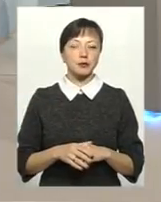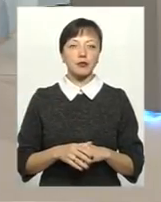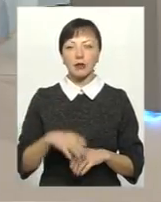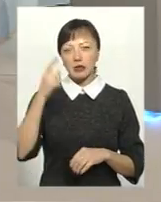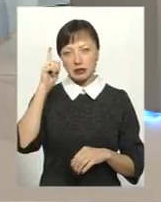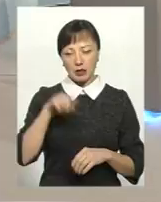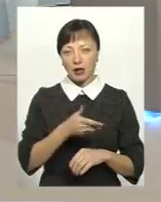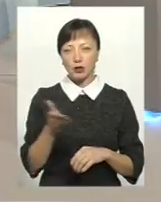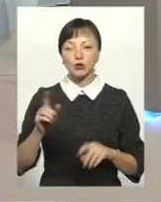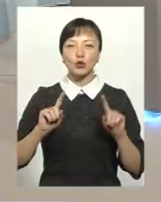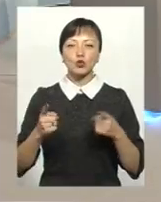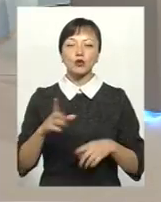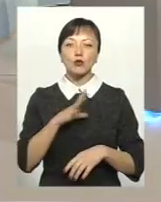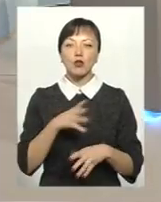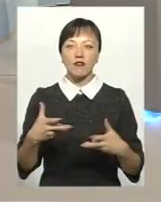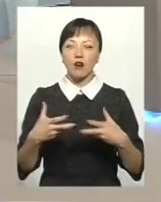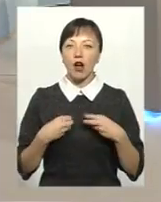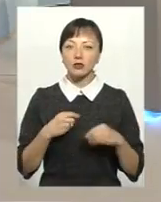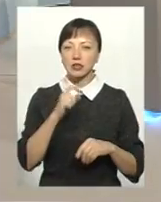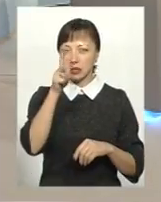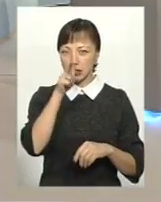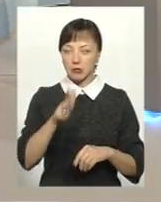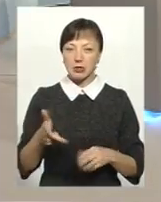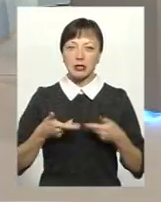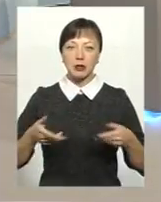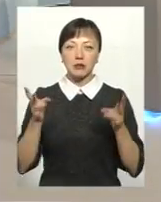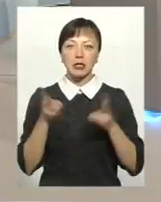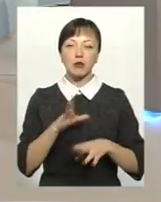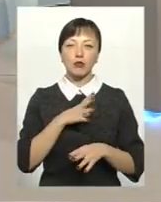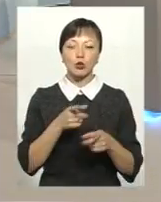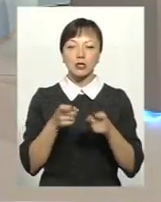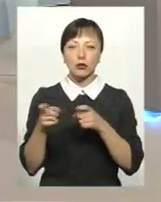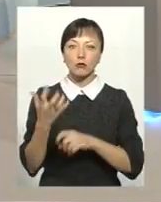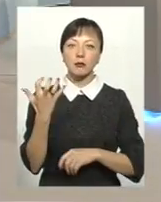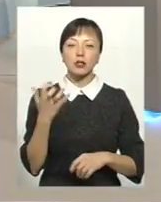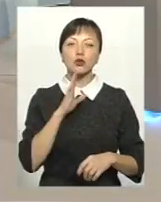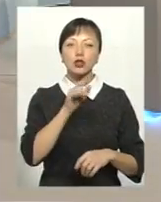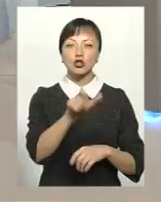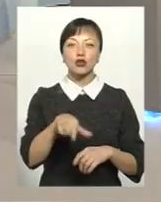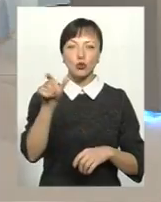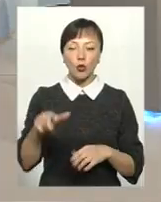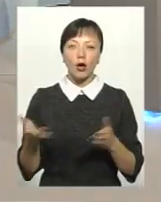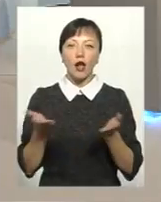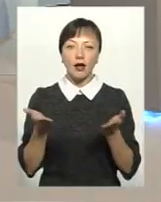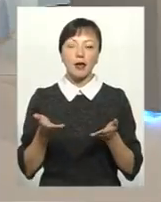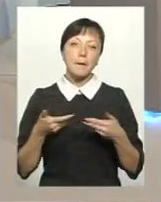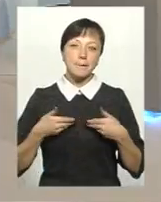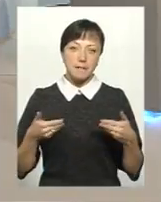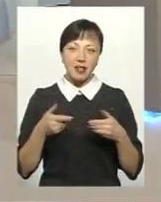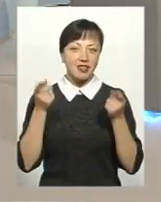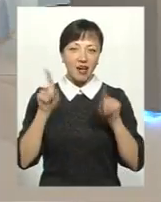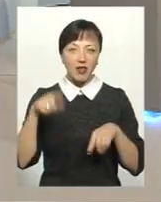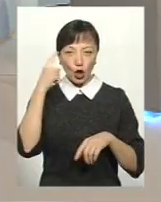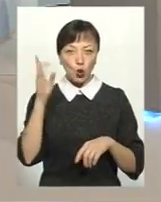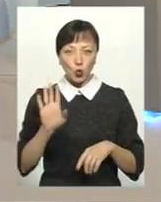Знаєте, дуже ми були вражені, що за 3 місяці нам треба було залучити якраз 500 жінок, які ми навіть не